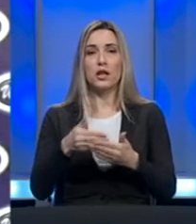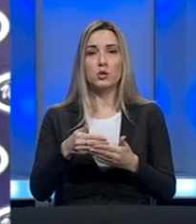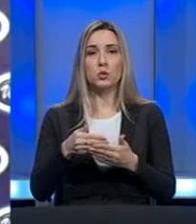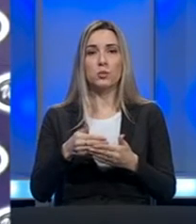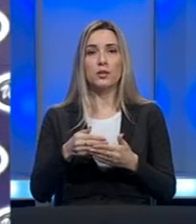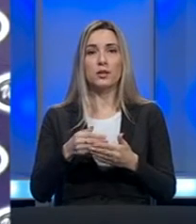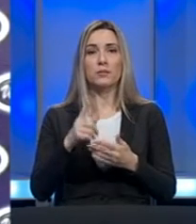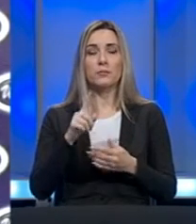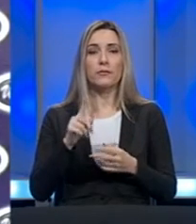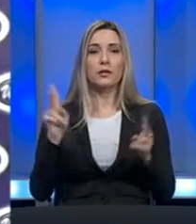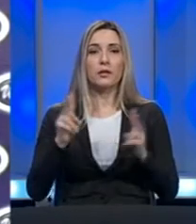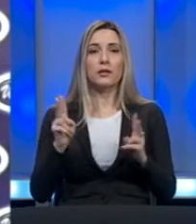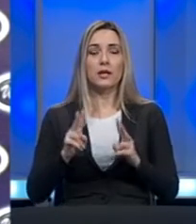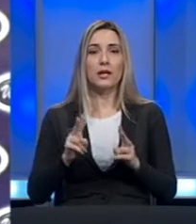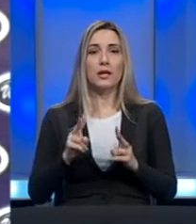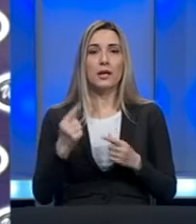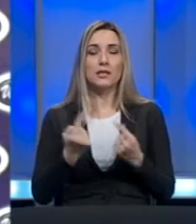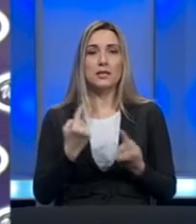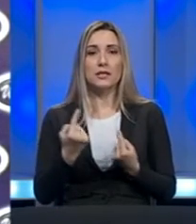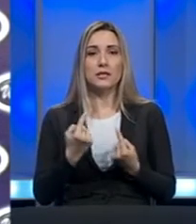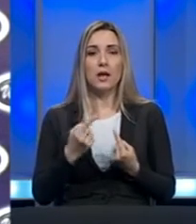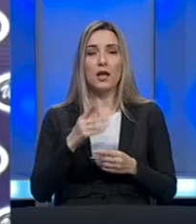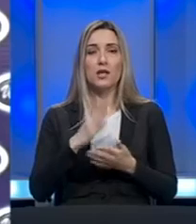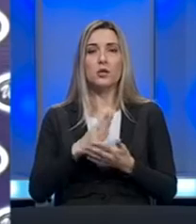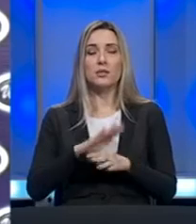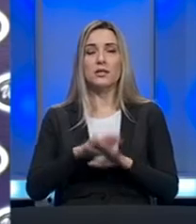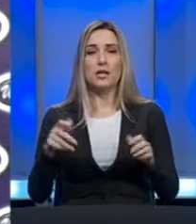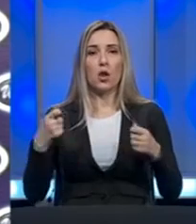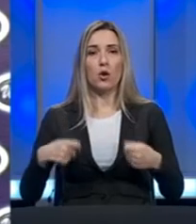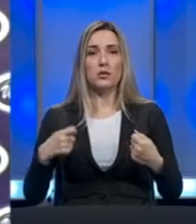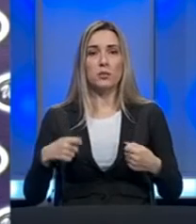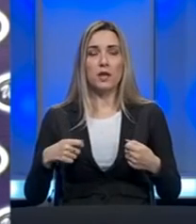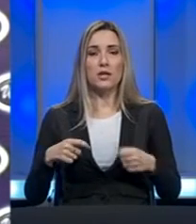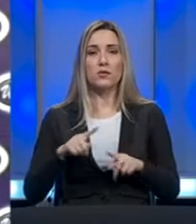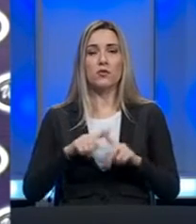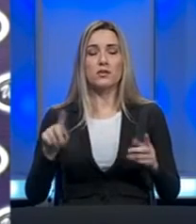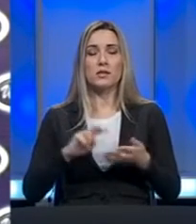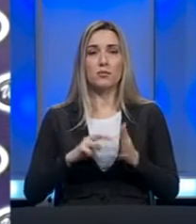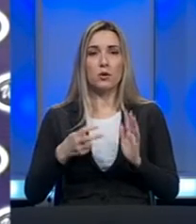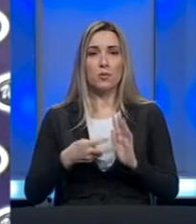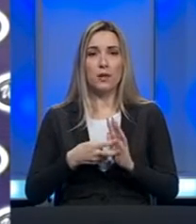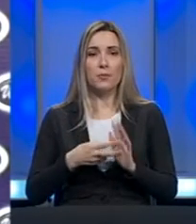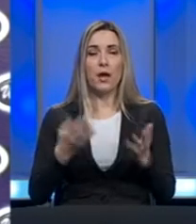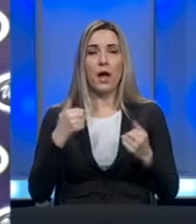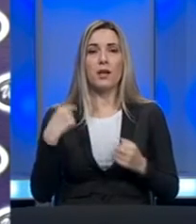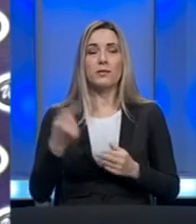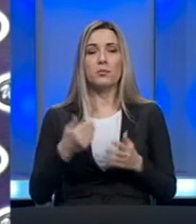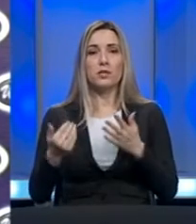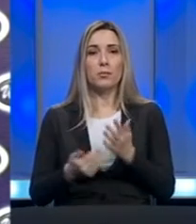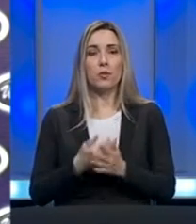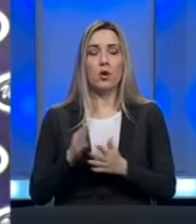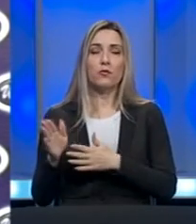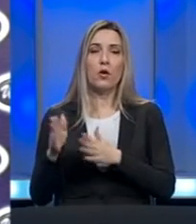i recesija, tako da će biti, cijelo gospodarstvo će biti u nekoj vrsti problema, ali mi smo se ponovo